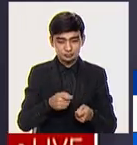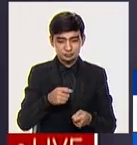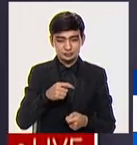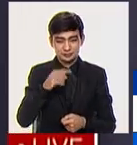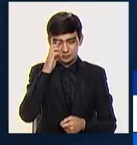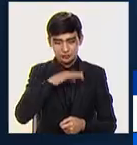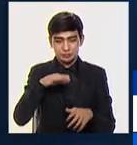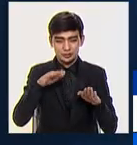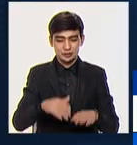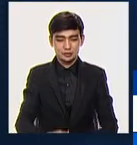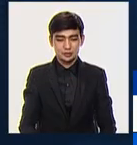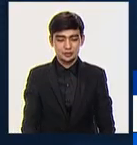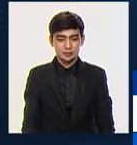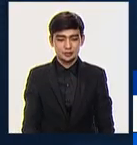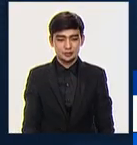территорию республики.